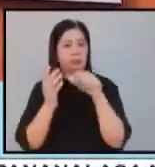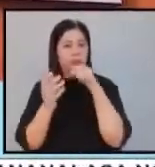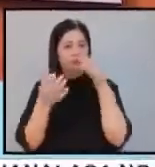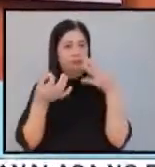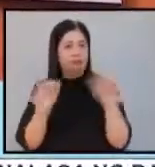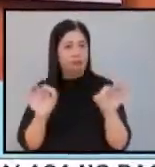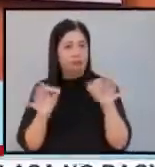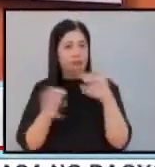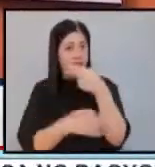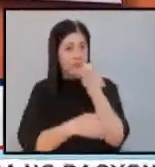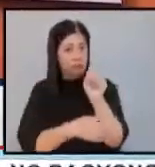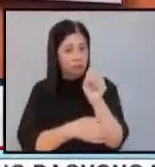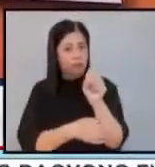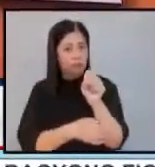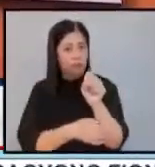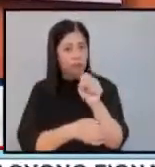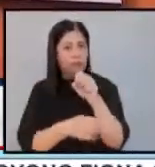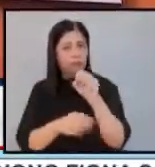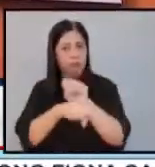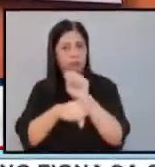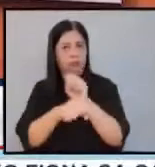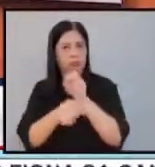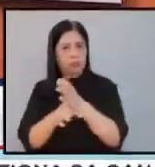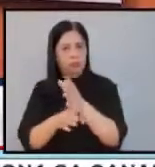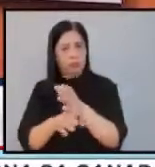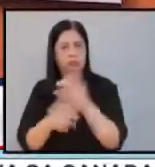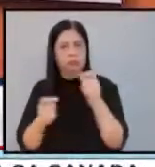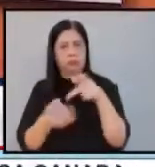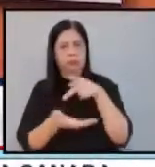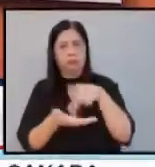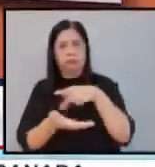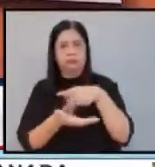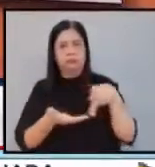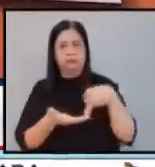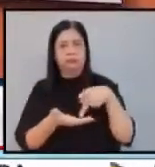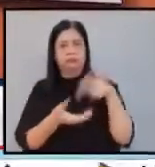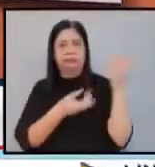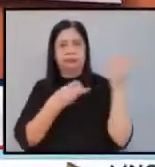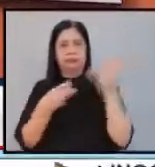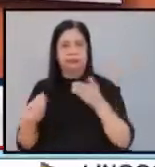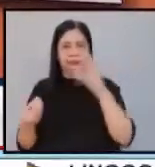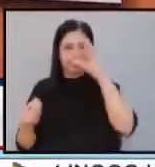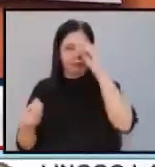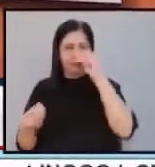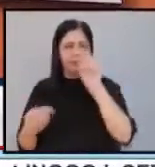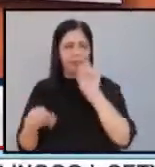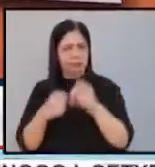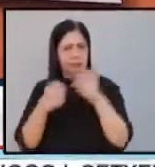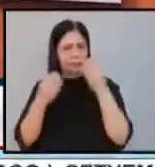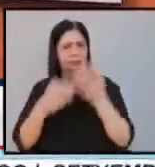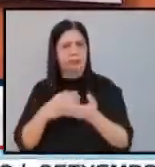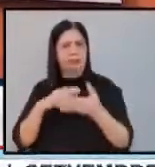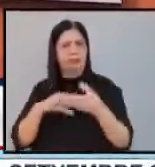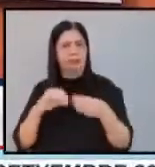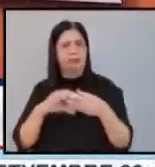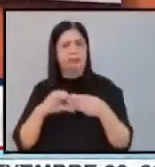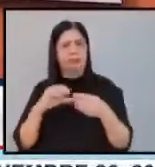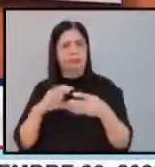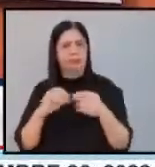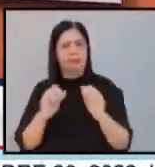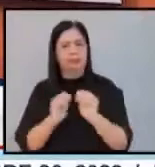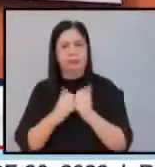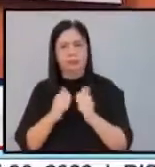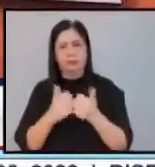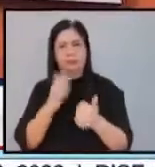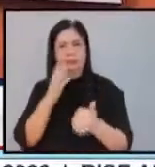school. Nagtrabaho po kayo bilang isang pizza delivery guy, no? So pwede niyo po ba kami kwento niyo po sa amin yung experience ito